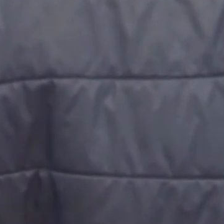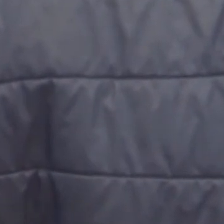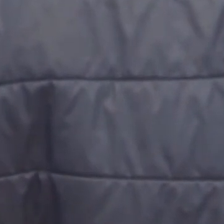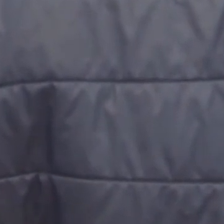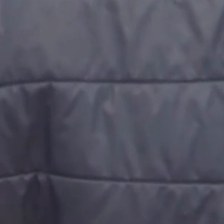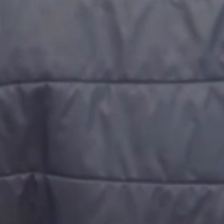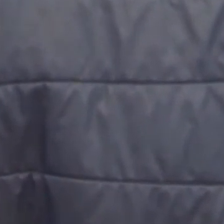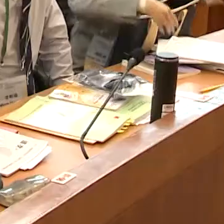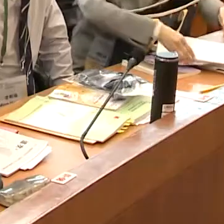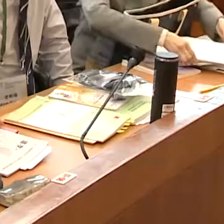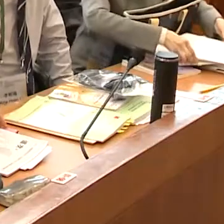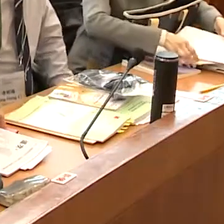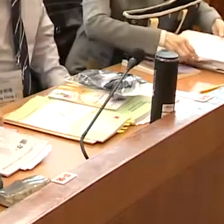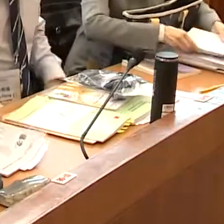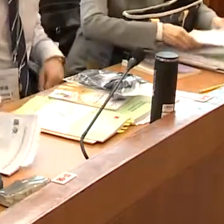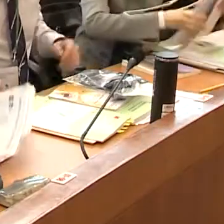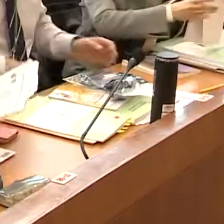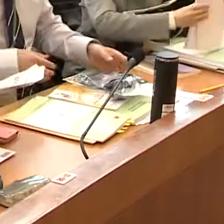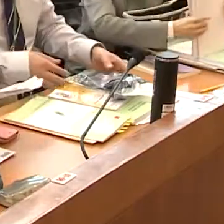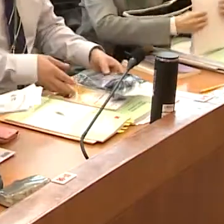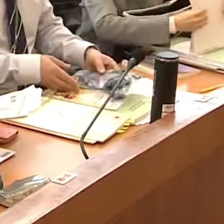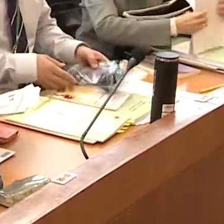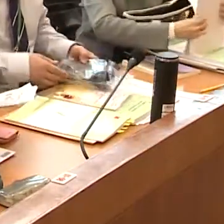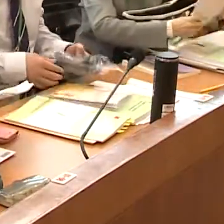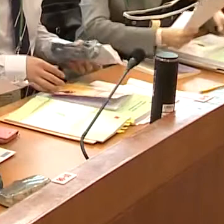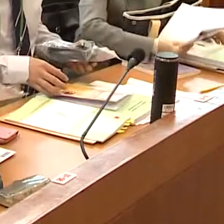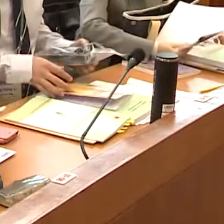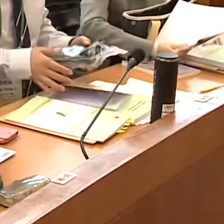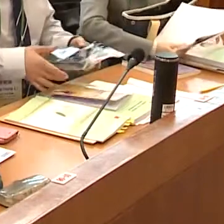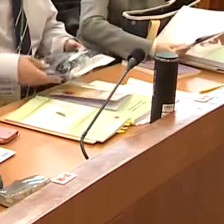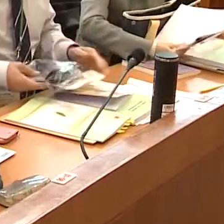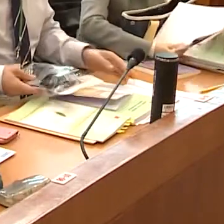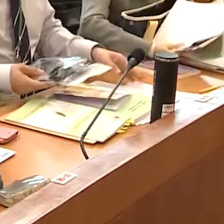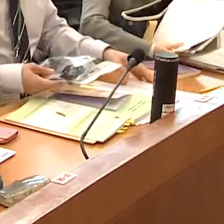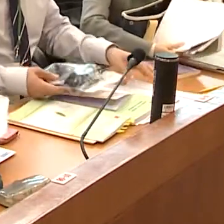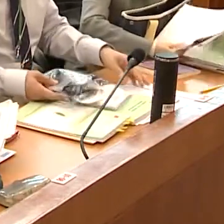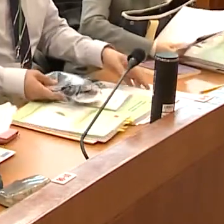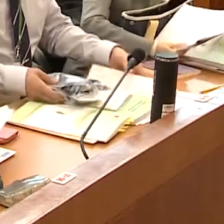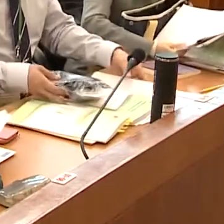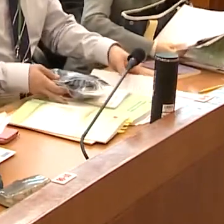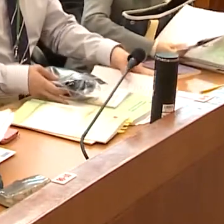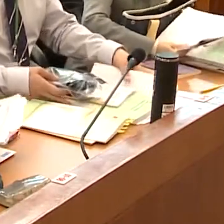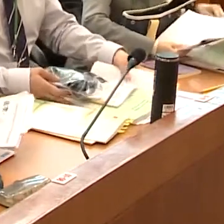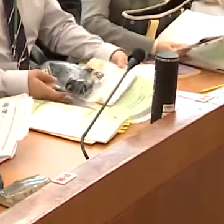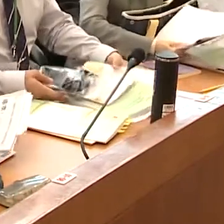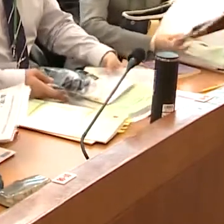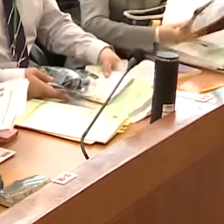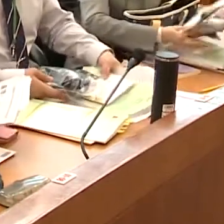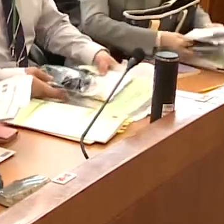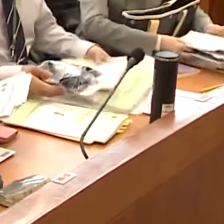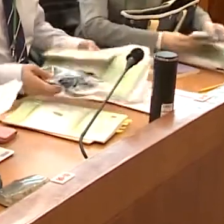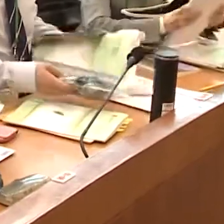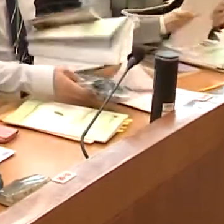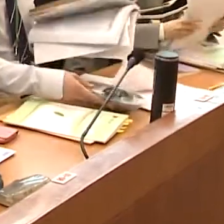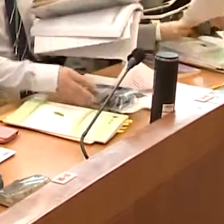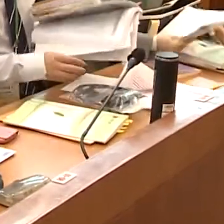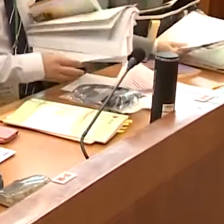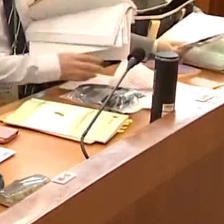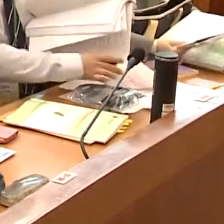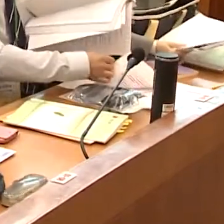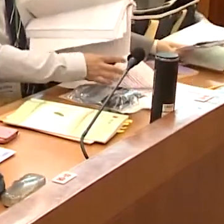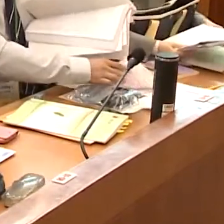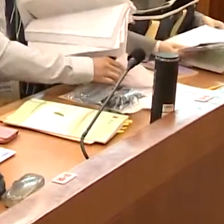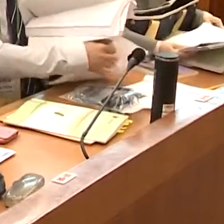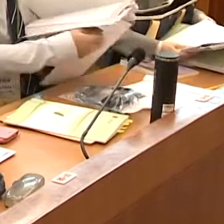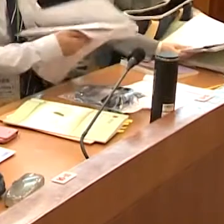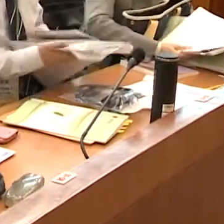中有没有再进一步分析，是不是跟他的性取向、LGBT 这些有关系？这个要请待